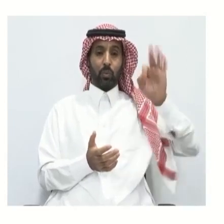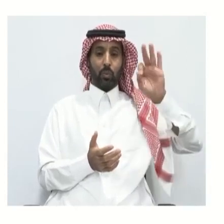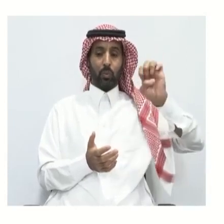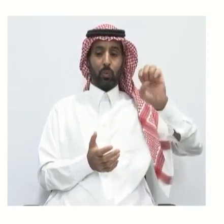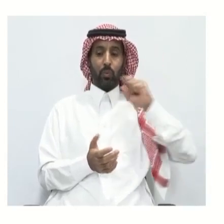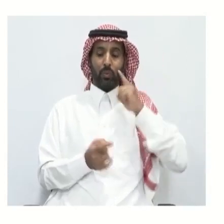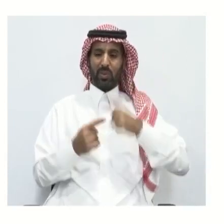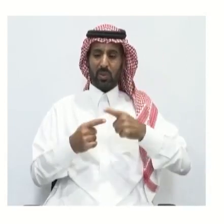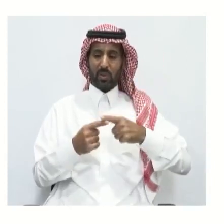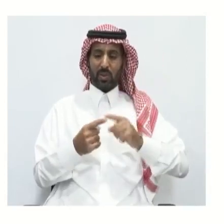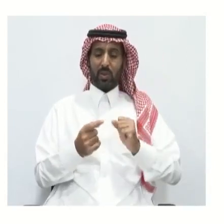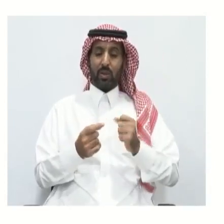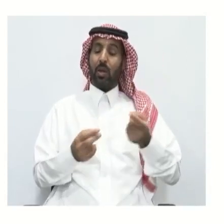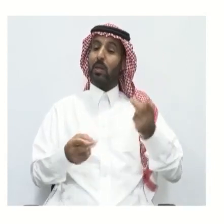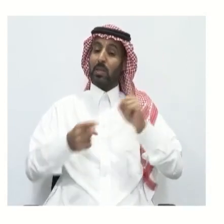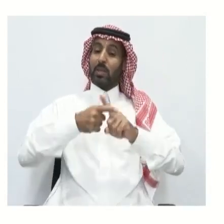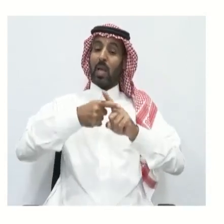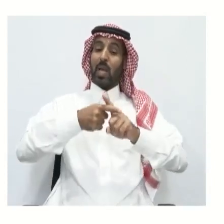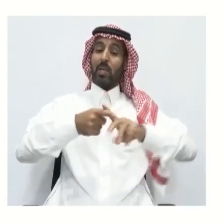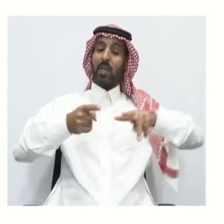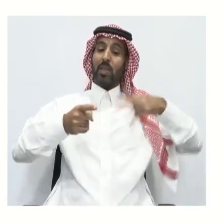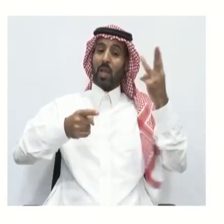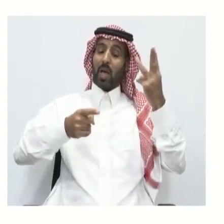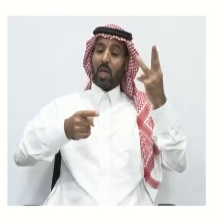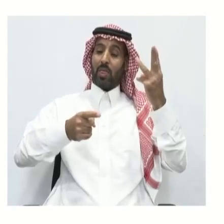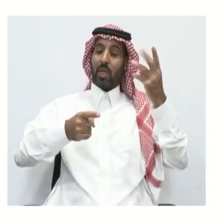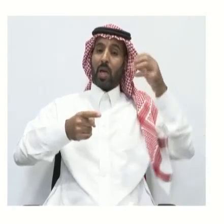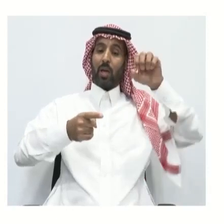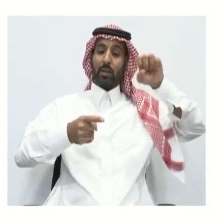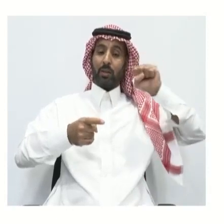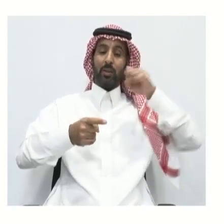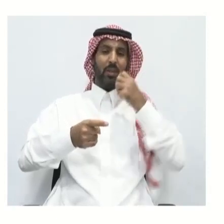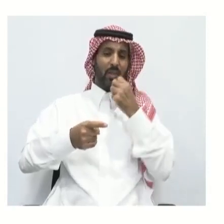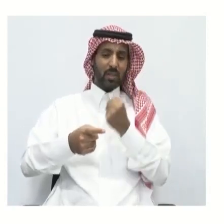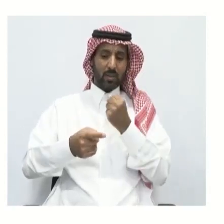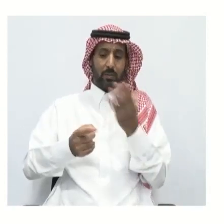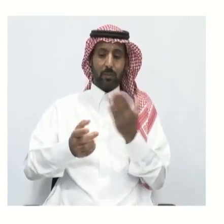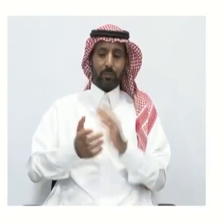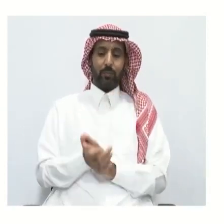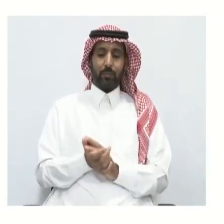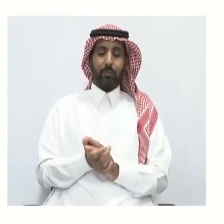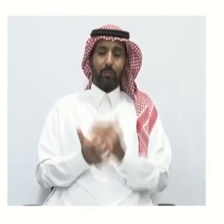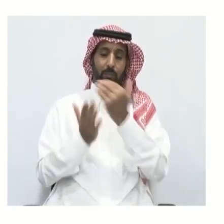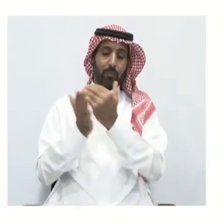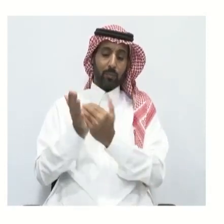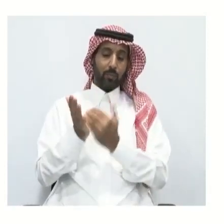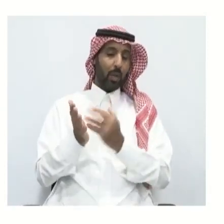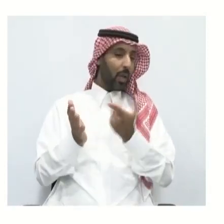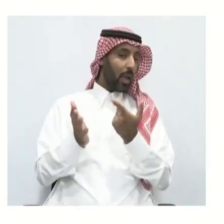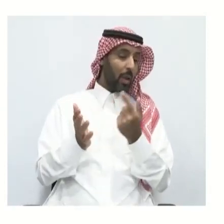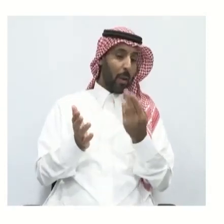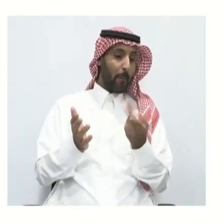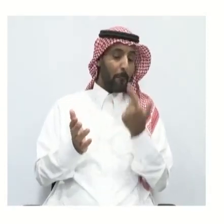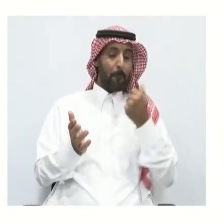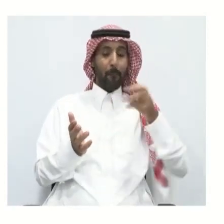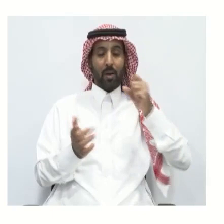مع ثلاثه من الكبريت سيعطيني اف اي 2 اس 3 طبعا جميعها بالحاله الصلبه الخطوه الاولى حساب عدد